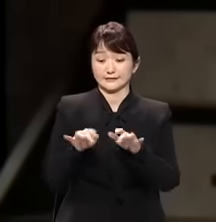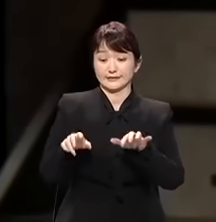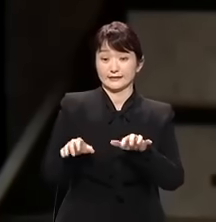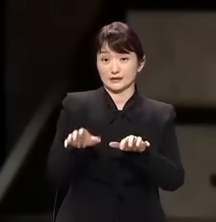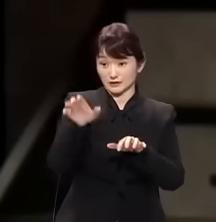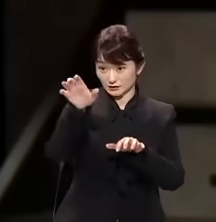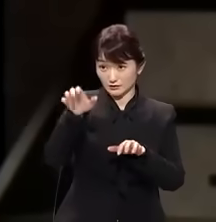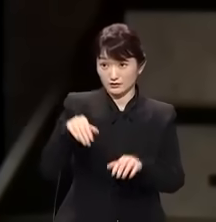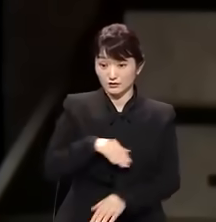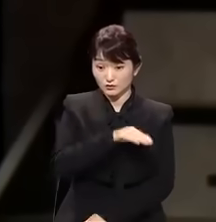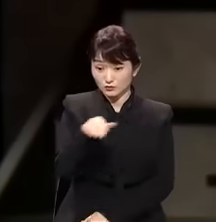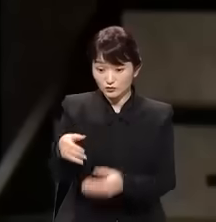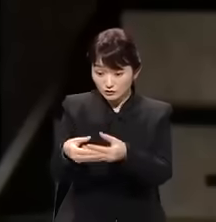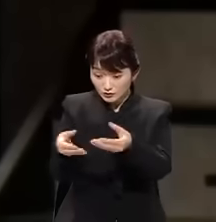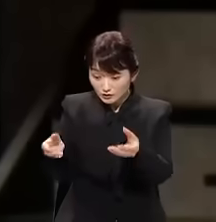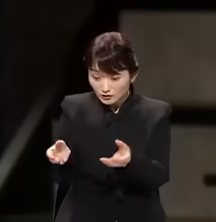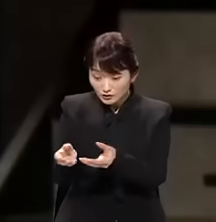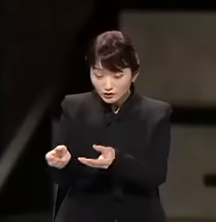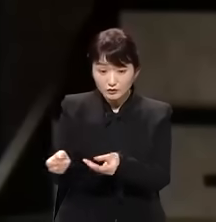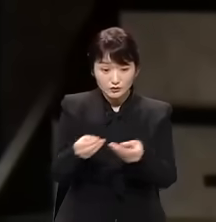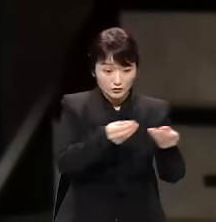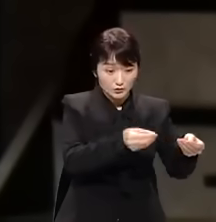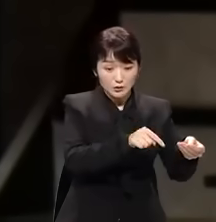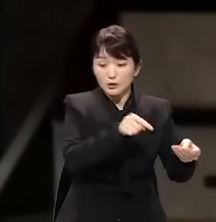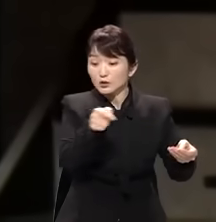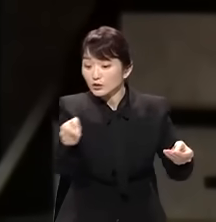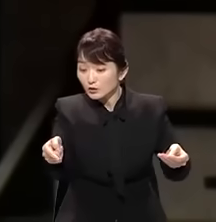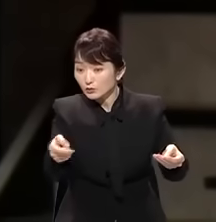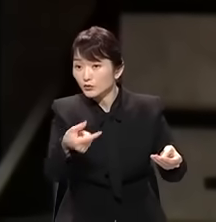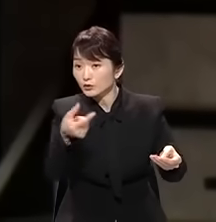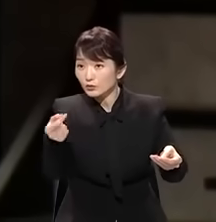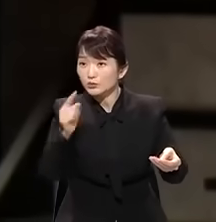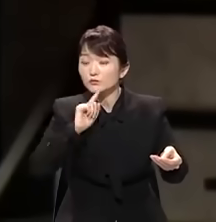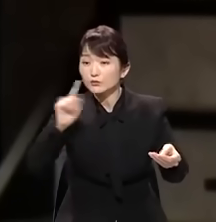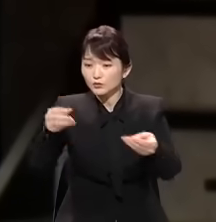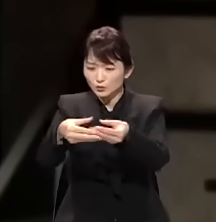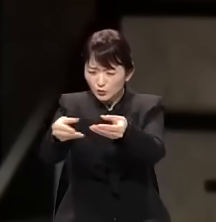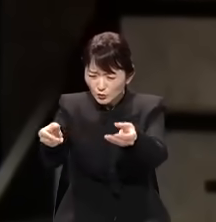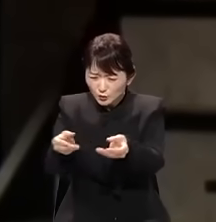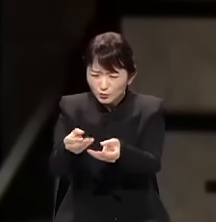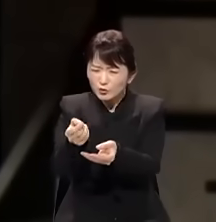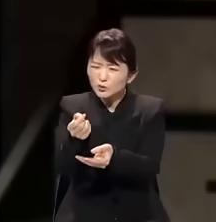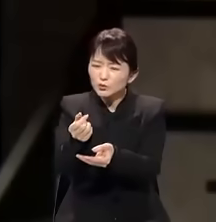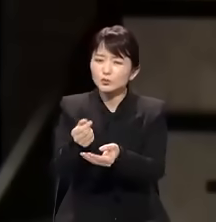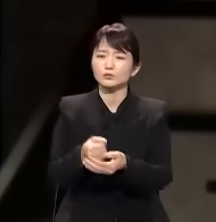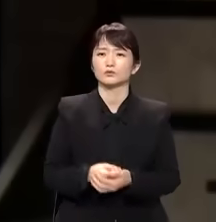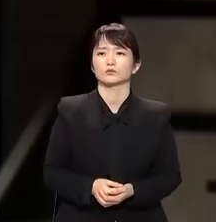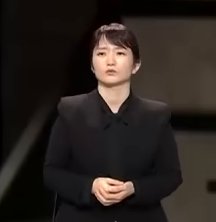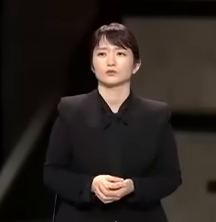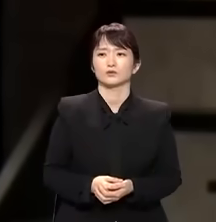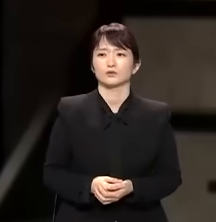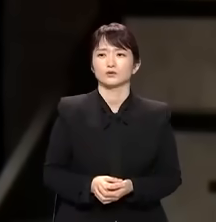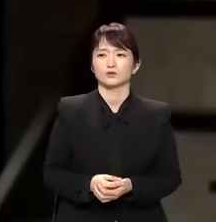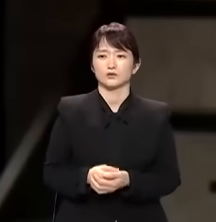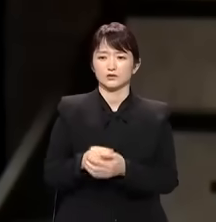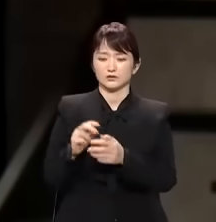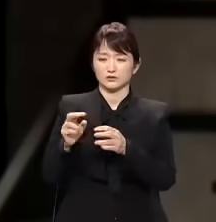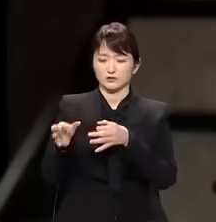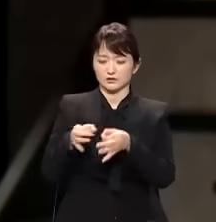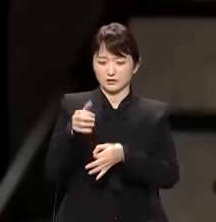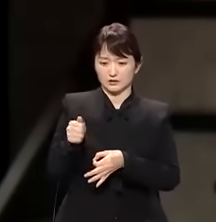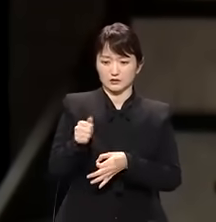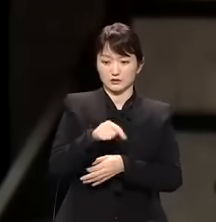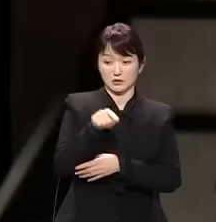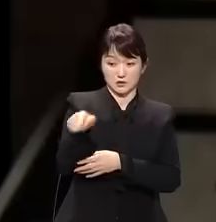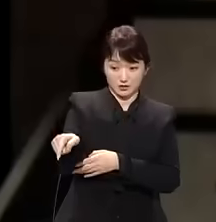보면 우리도 요만큼은 줬는데 저 옆 테이블도 똑같은 걸 시켰는데 10만 원 치 요만큼 줘서 사장님하고 옆 테이블 사람들하고 막 싸웠